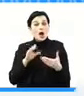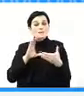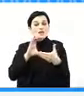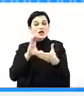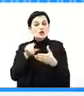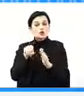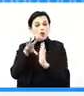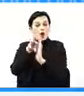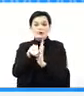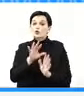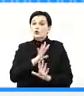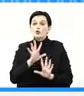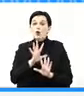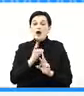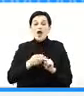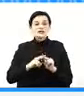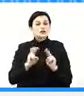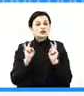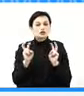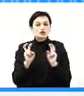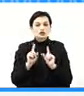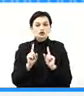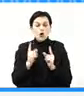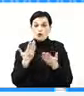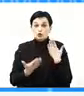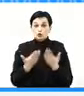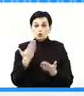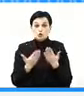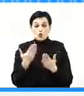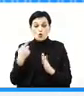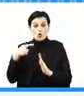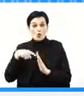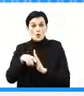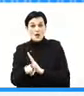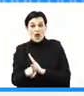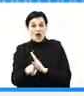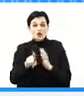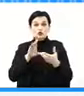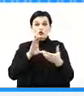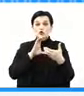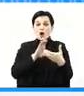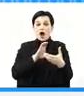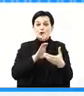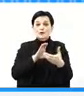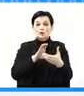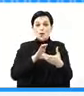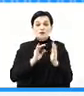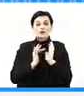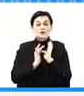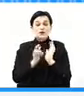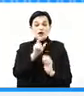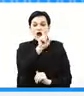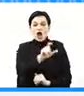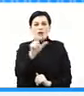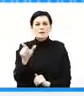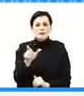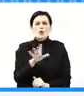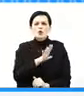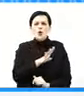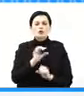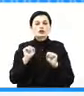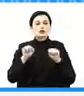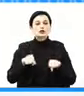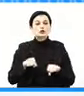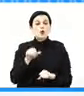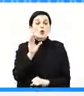იყო. ეს ნიშნავს იმას, რომ თუ მეტრო და ავტობუსის მგზავრობისას ადამიანს ჰქონდა იმის